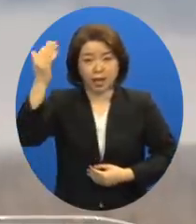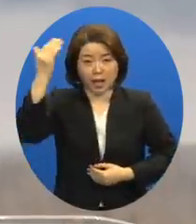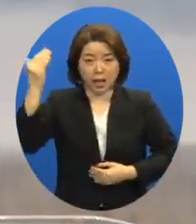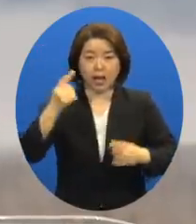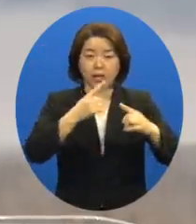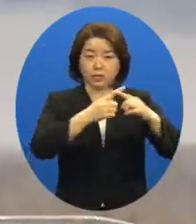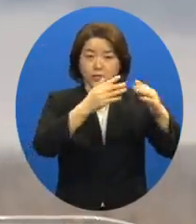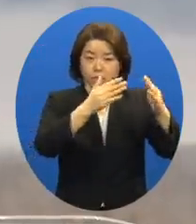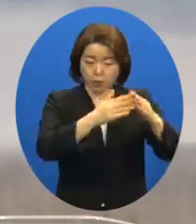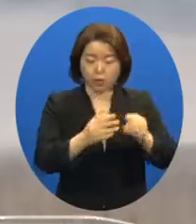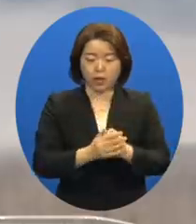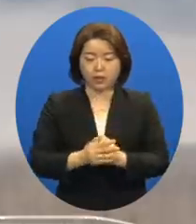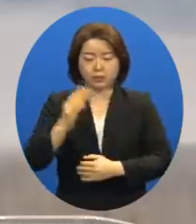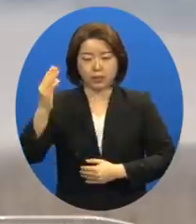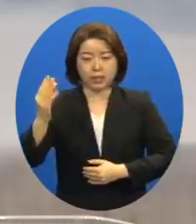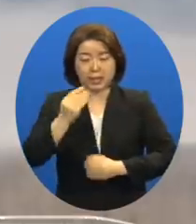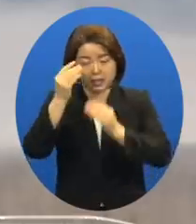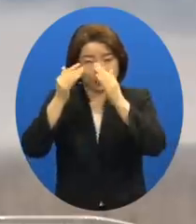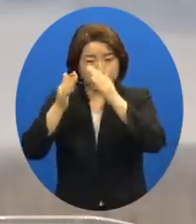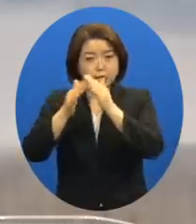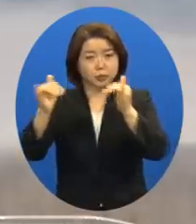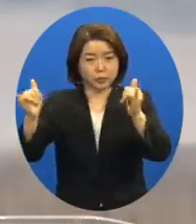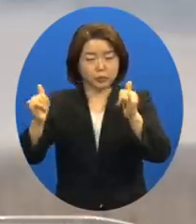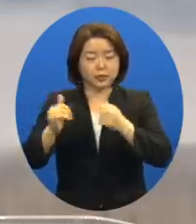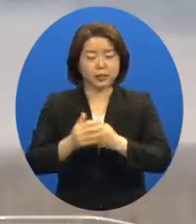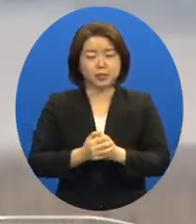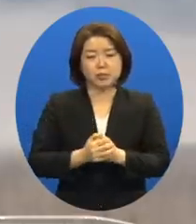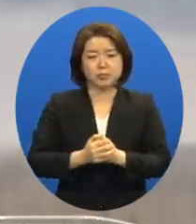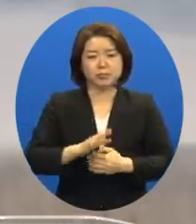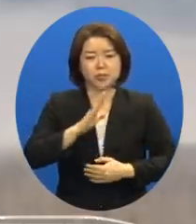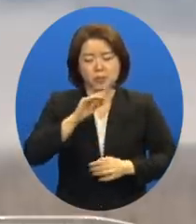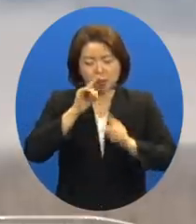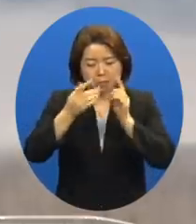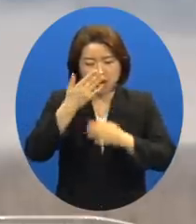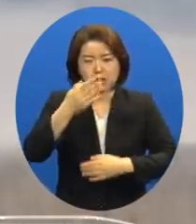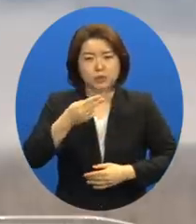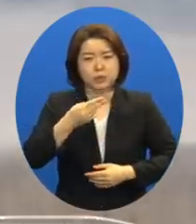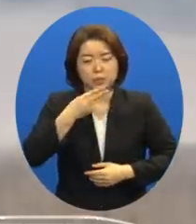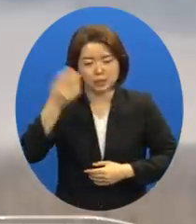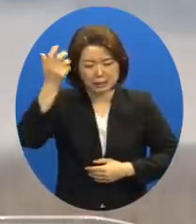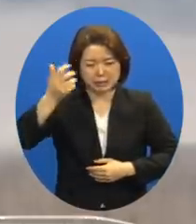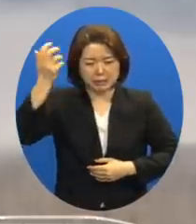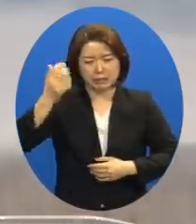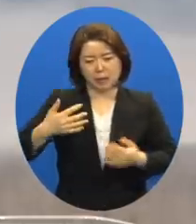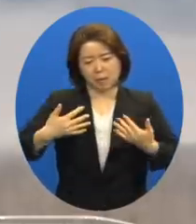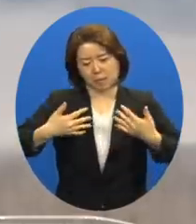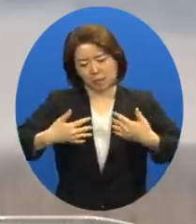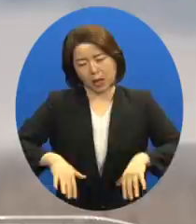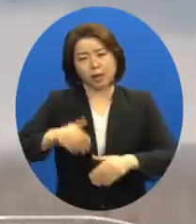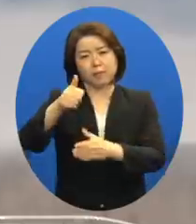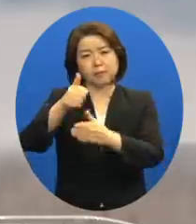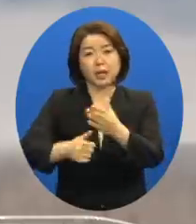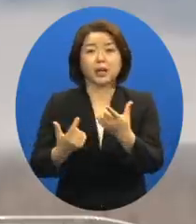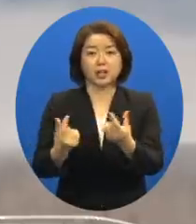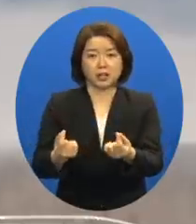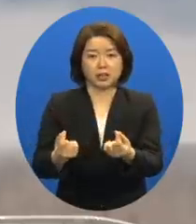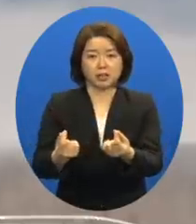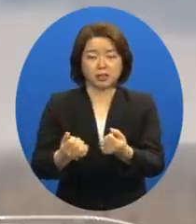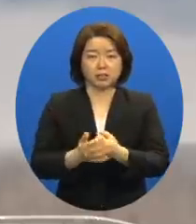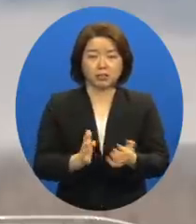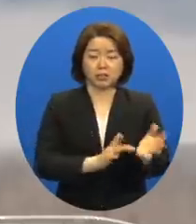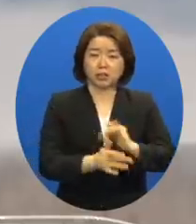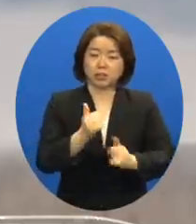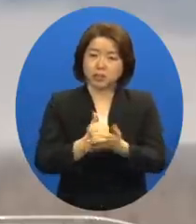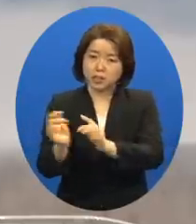한국교회와 성도들은 지금 정말 말할 수 없는 영적인 무기력증에 빠져 있는 것 같습니다.